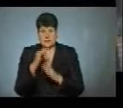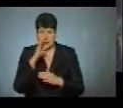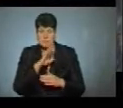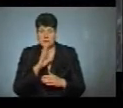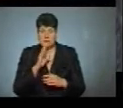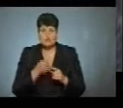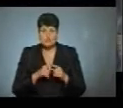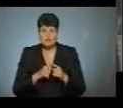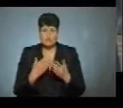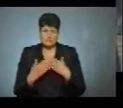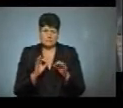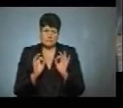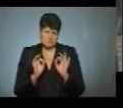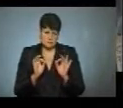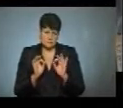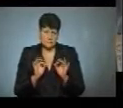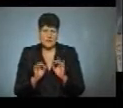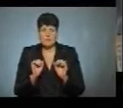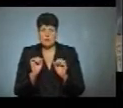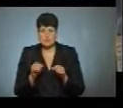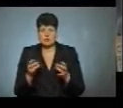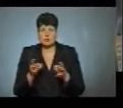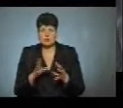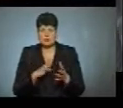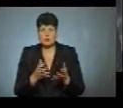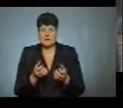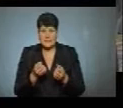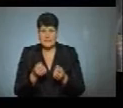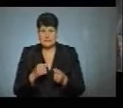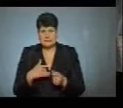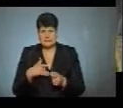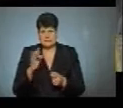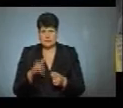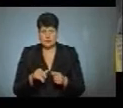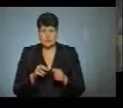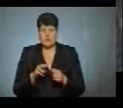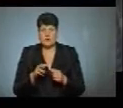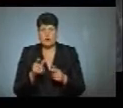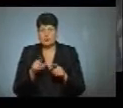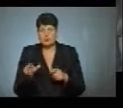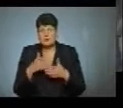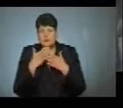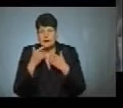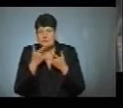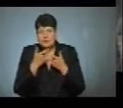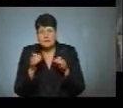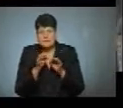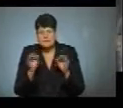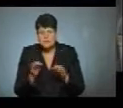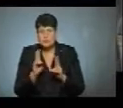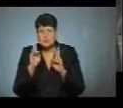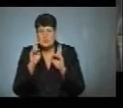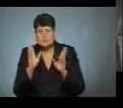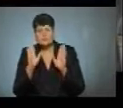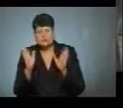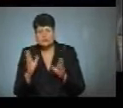цього ставлюся цілком адекватно, але, можливо, потрібно було прийняти не такі жорсткі міри. І люди не мають інформації взагалі, тобто ніхто не знає, чи